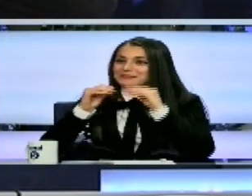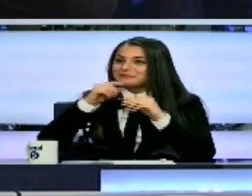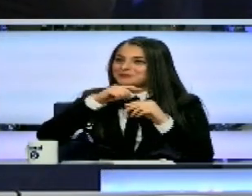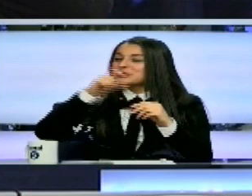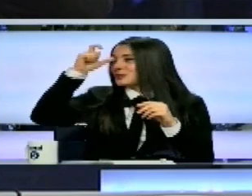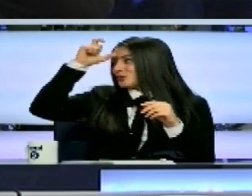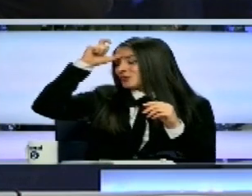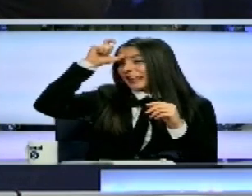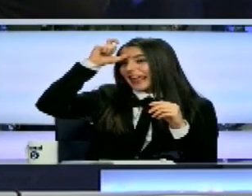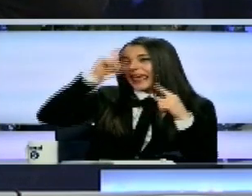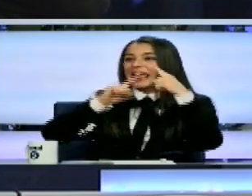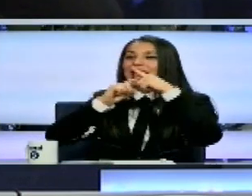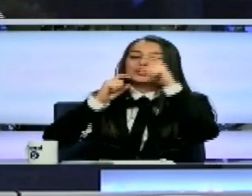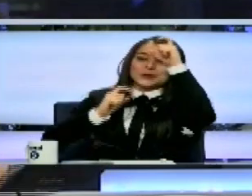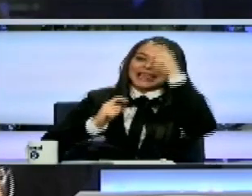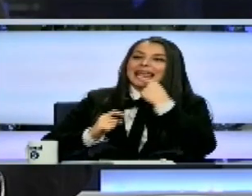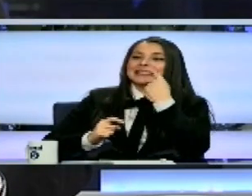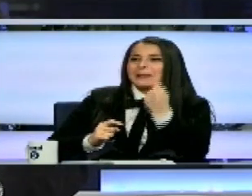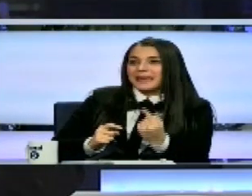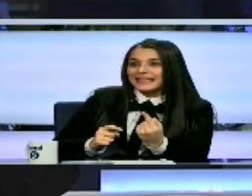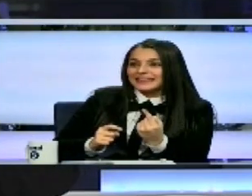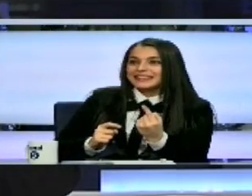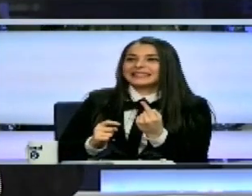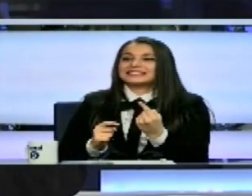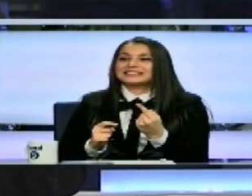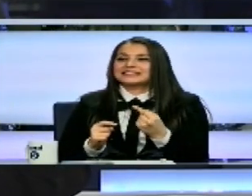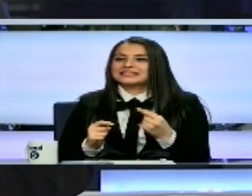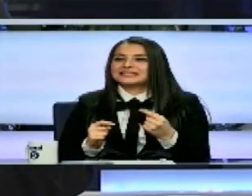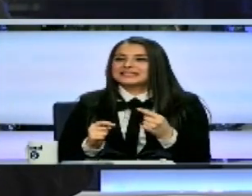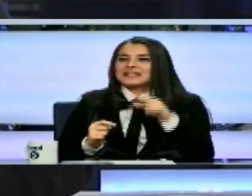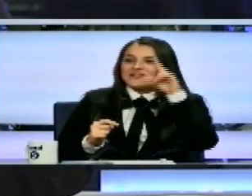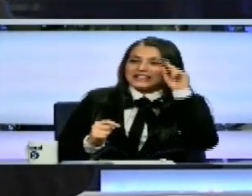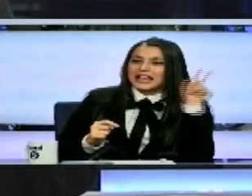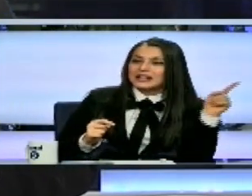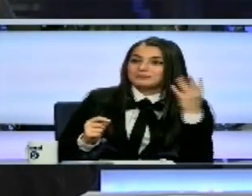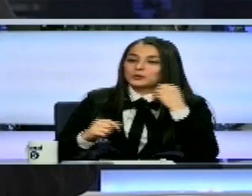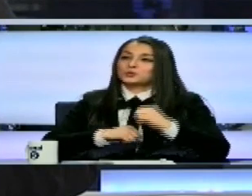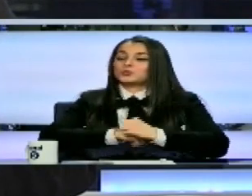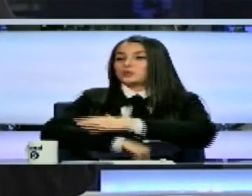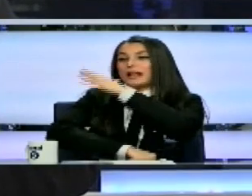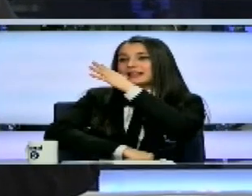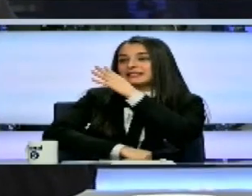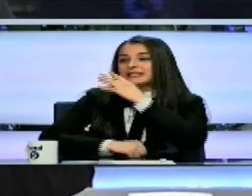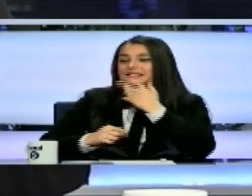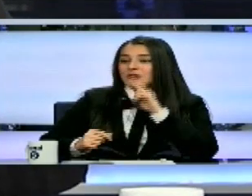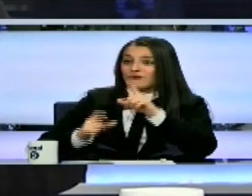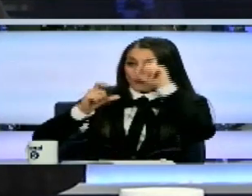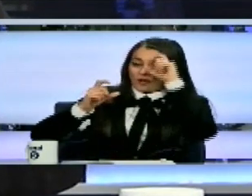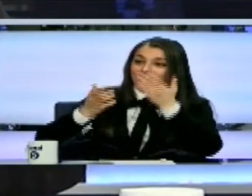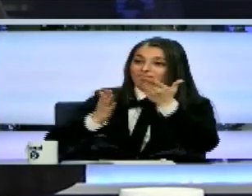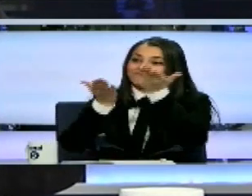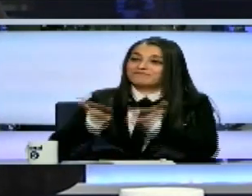Bu Türkçe demek. Zaten Sayın Çelik de beni çok duygulandırdı açıkçası. Fotoğrafında